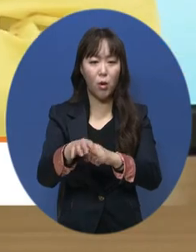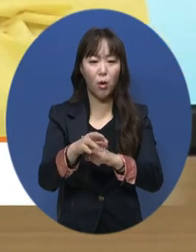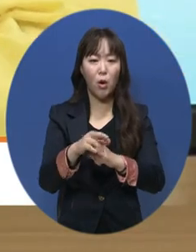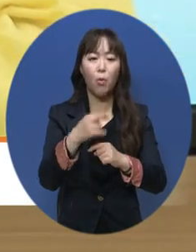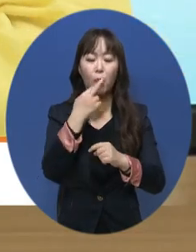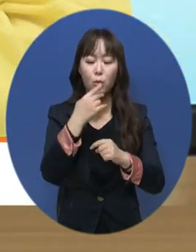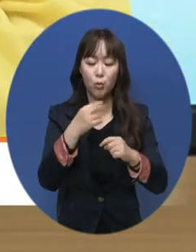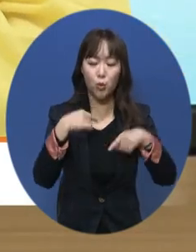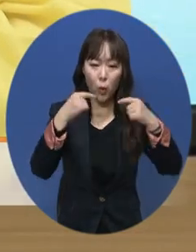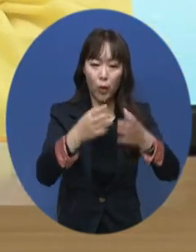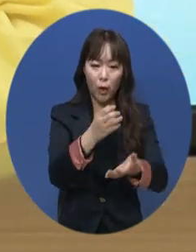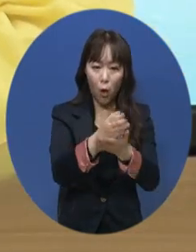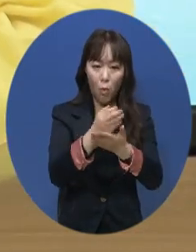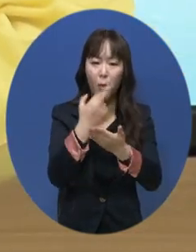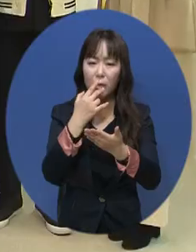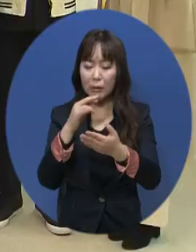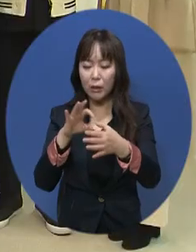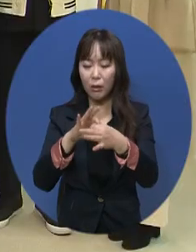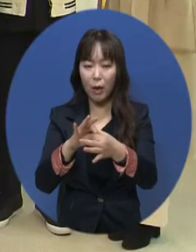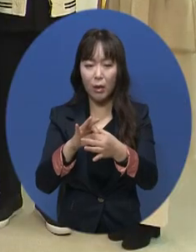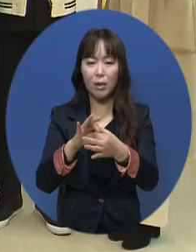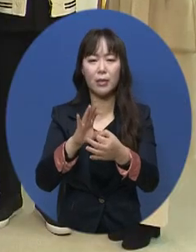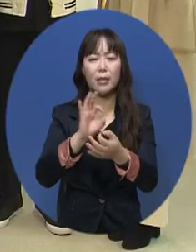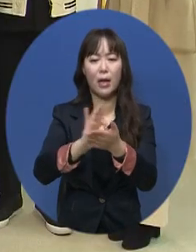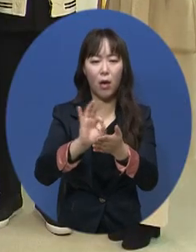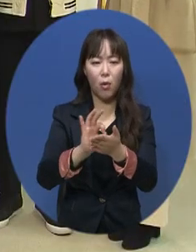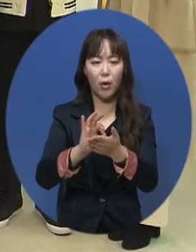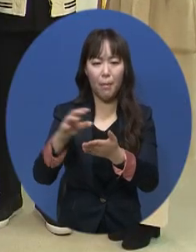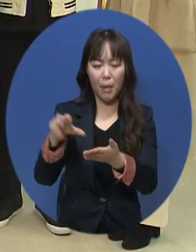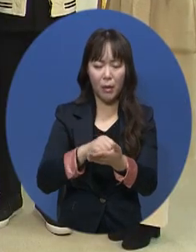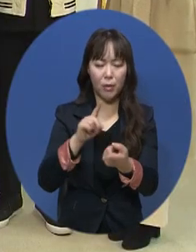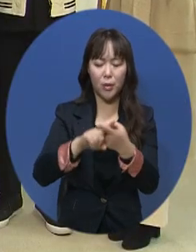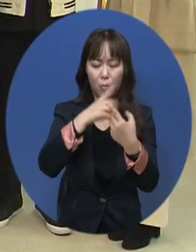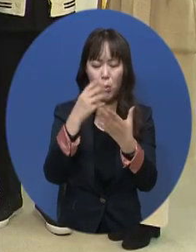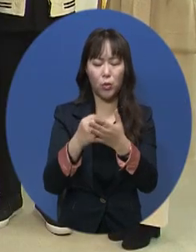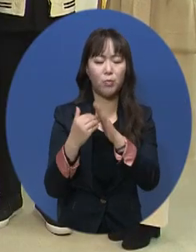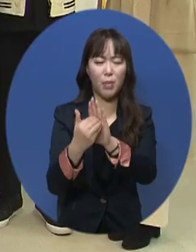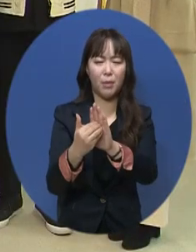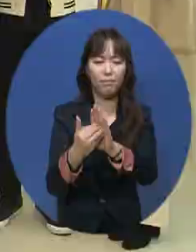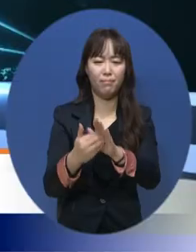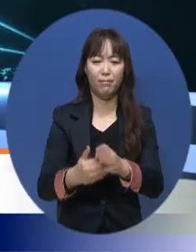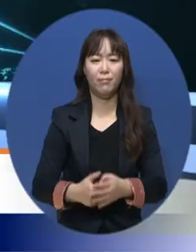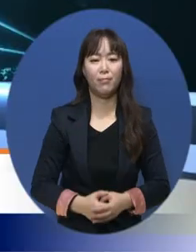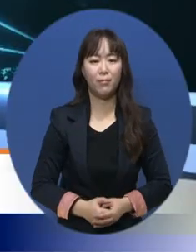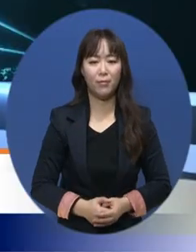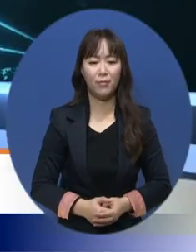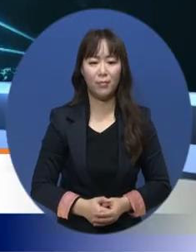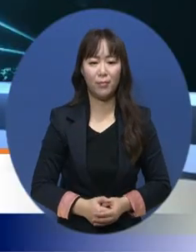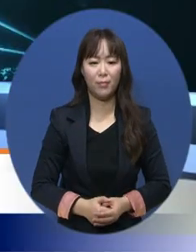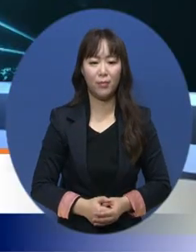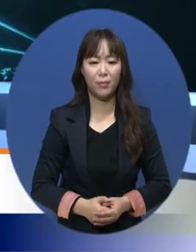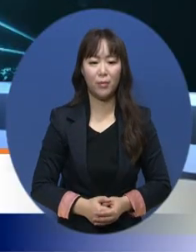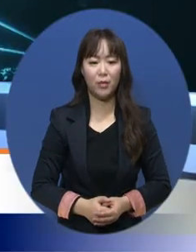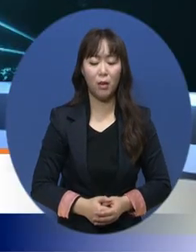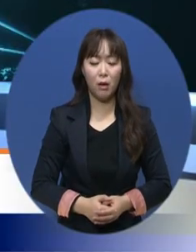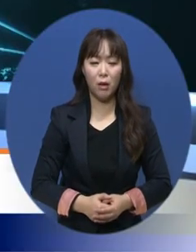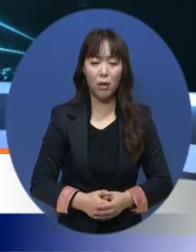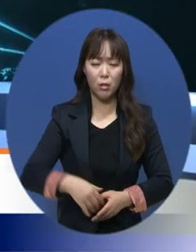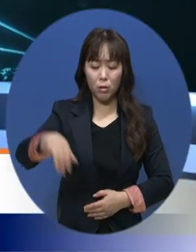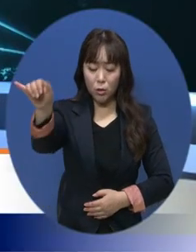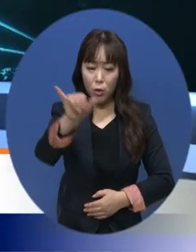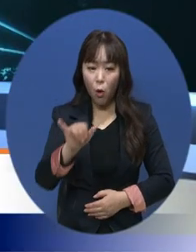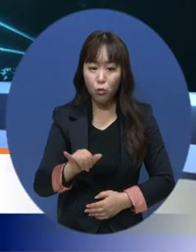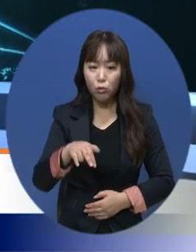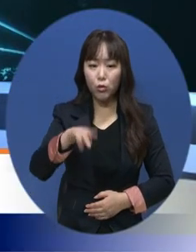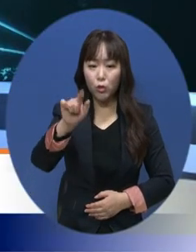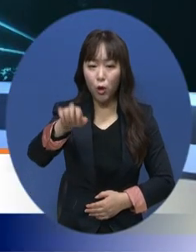종이컵과 플라스틱컵을 포함한 일회용품 사용과 반입을 전면 금지합니다. 전국 석류 생산량의